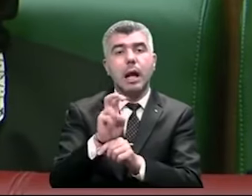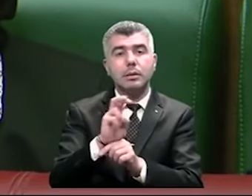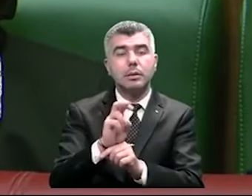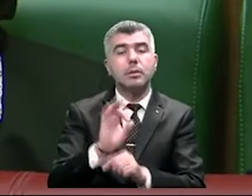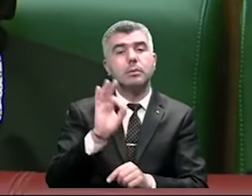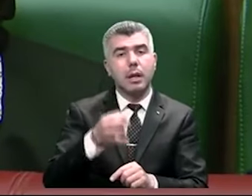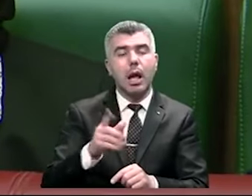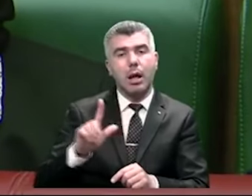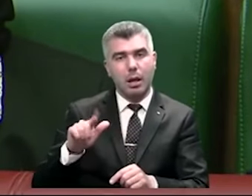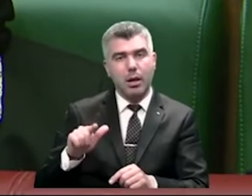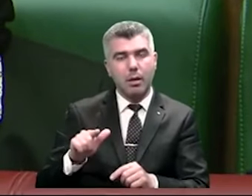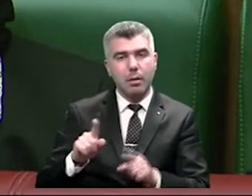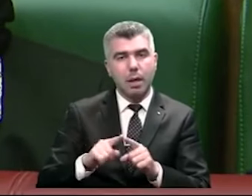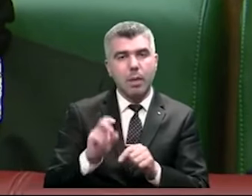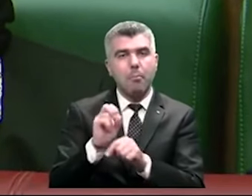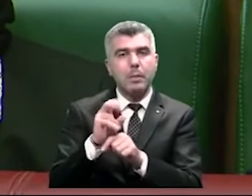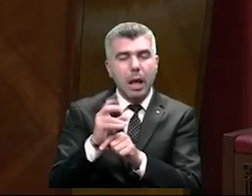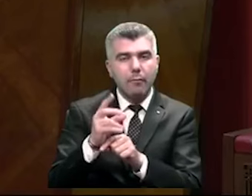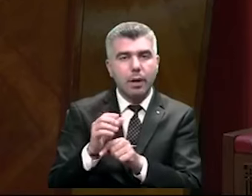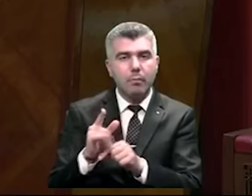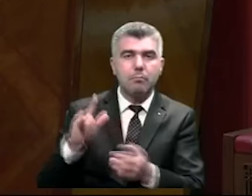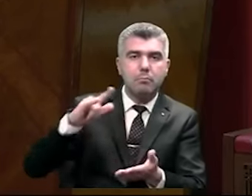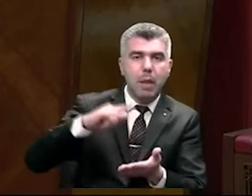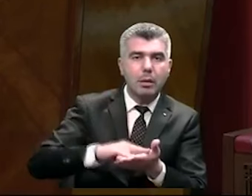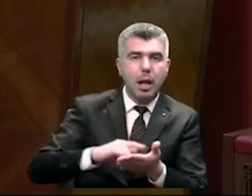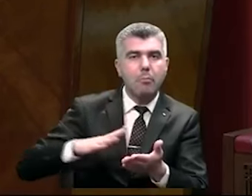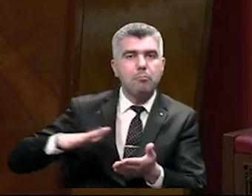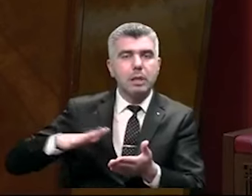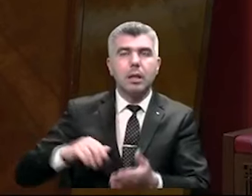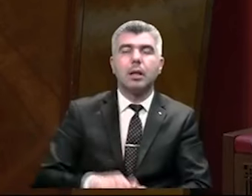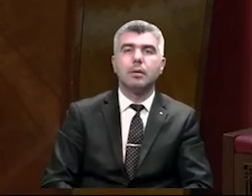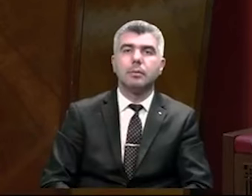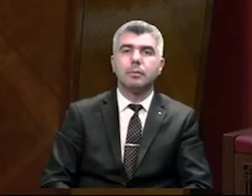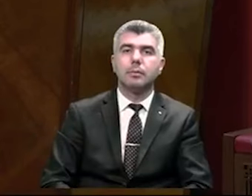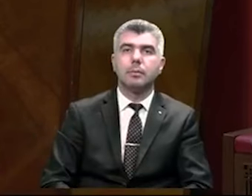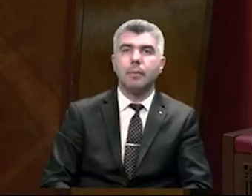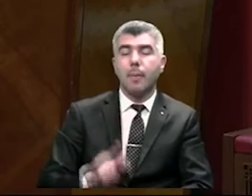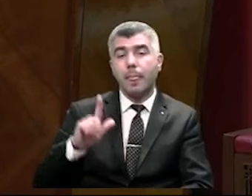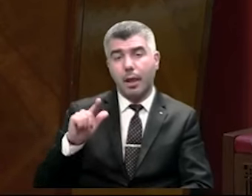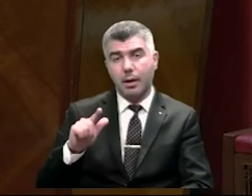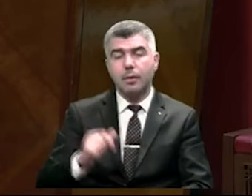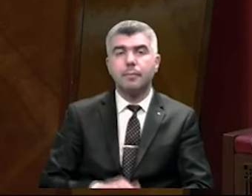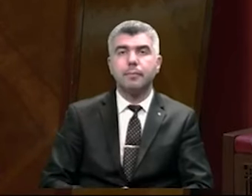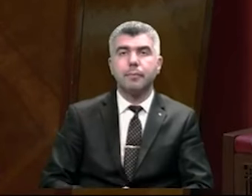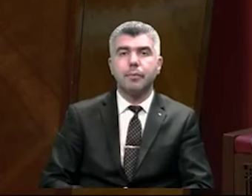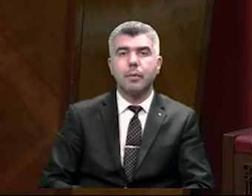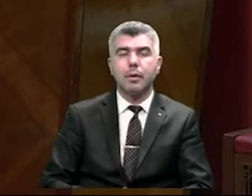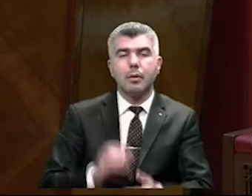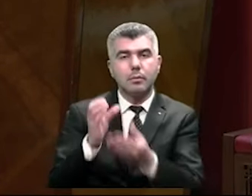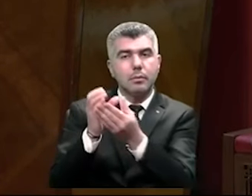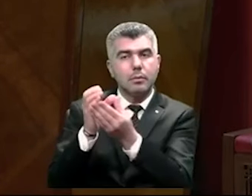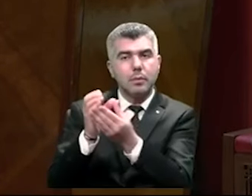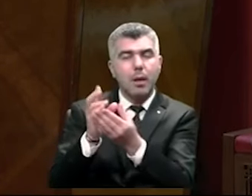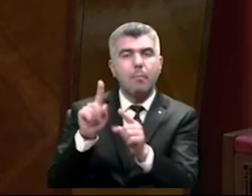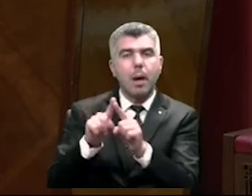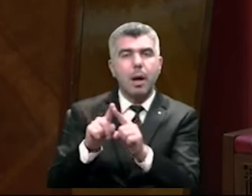تمن النقل ديال المسافرين بين المطارات ومختلف المدن وايضا حافلات وهذ